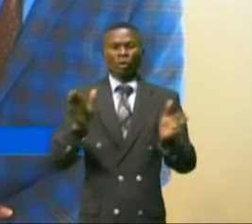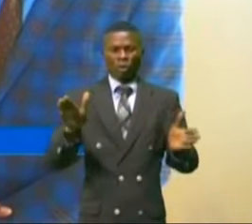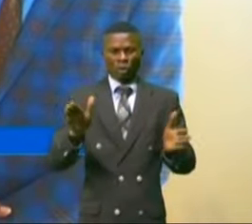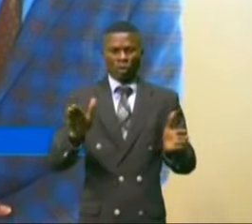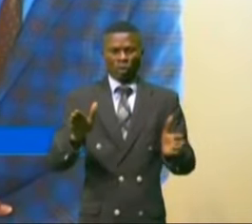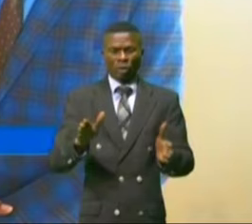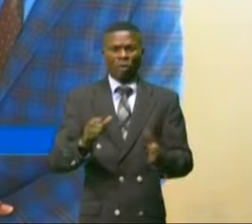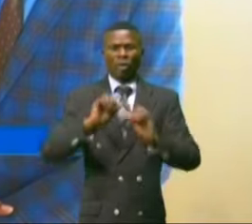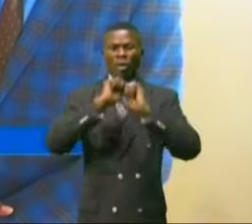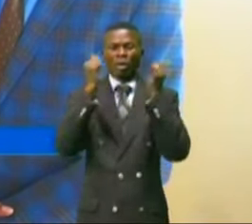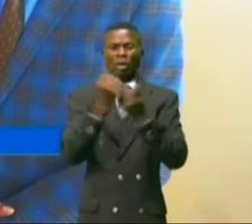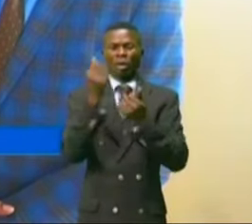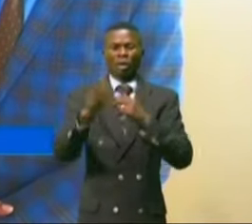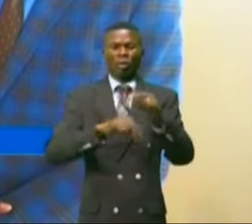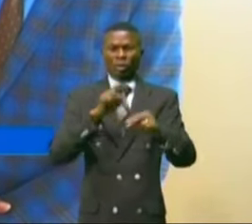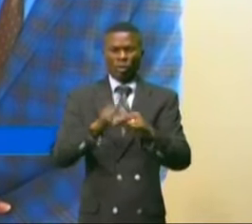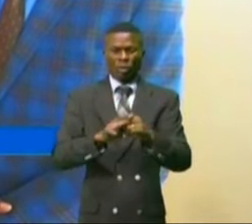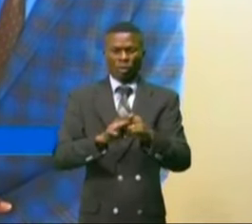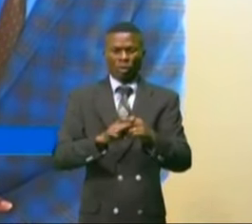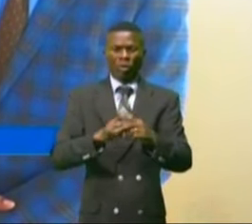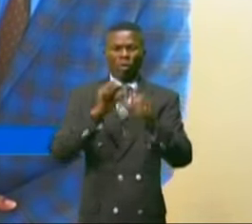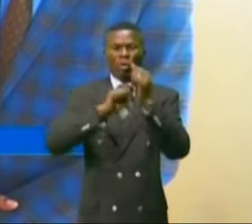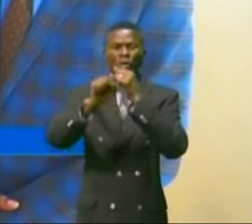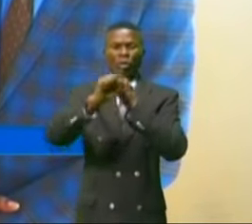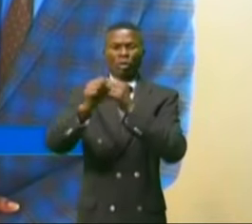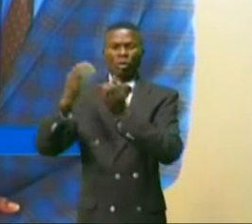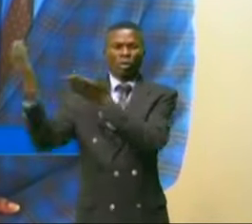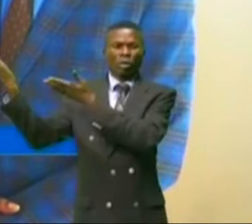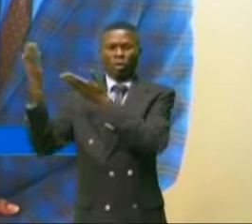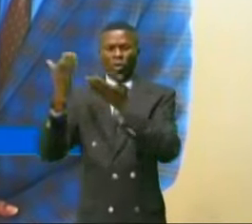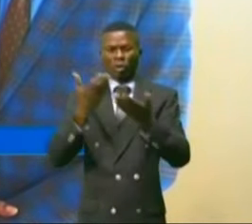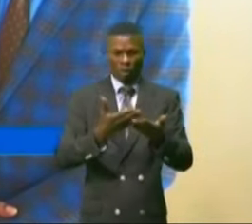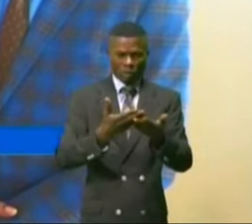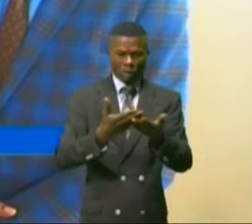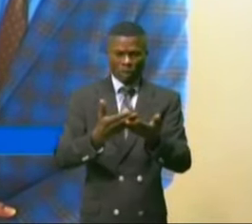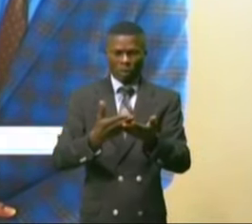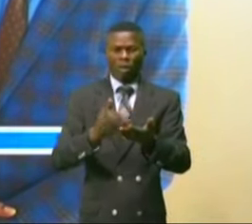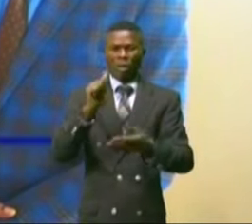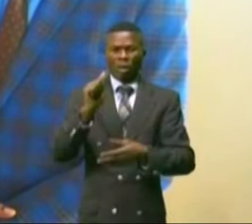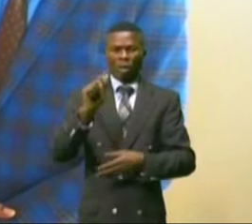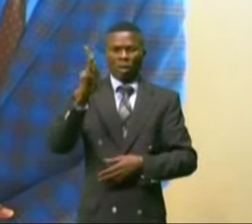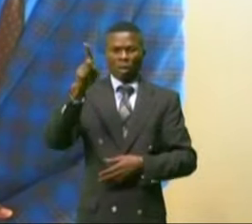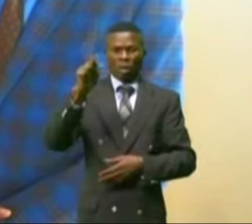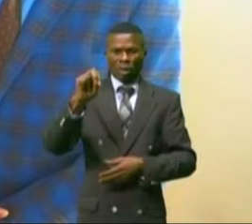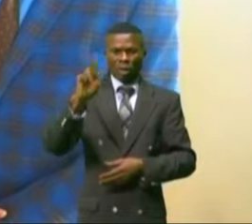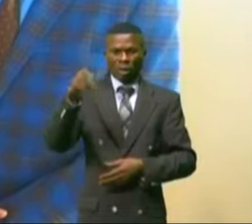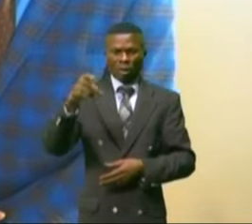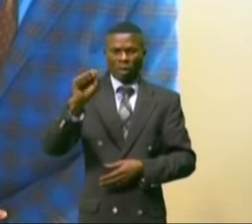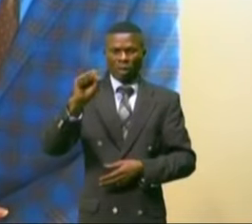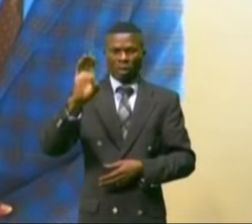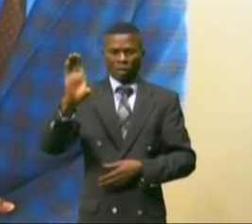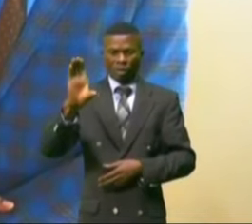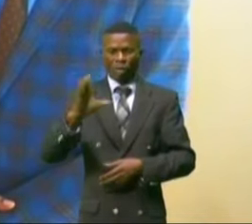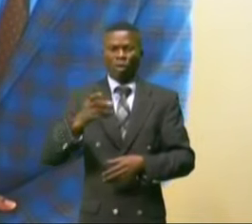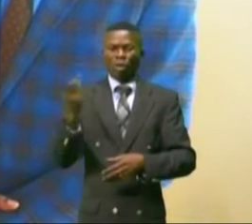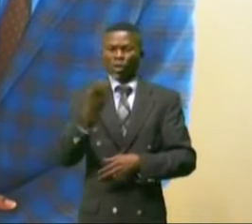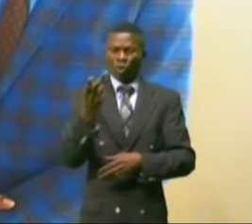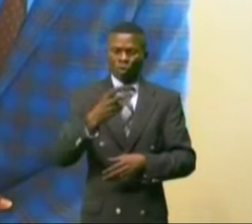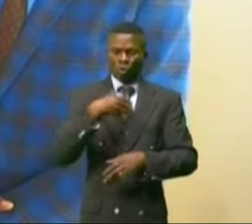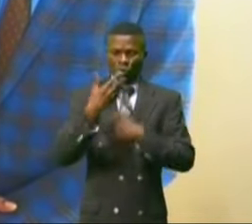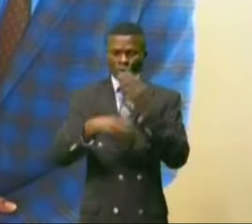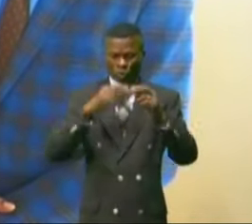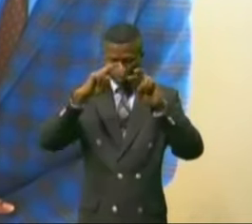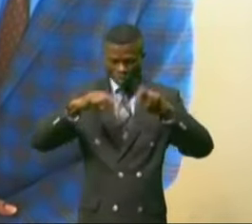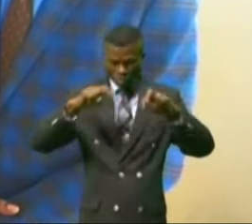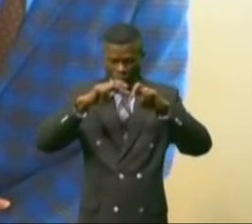de l'Agence nationale de promotion des exportations ANAPEX en sigle. Ensemble, nous avons parcouru